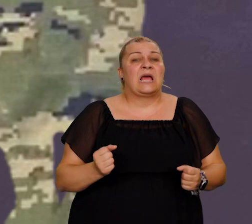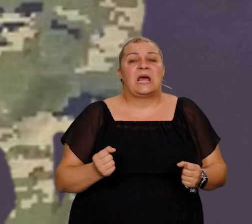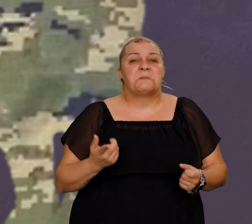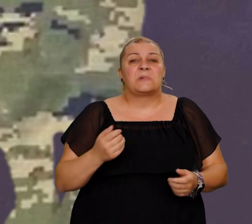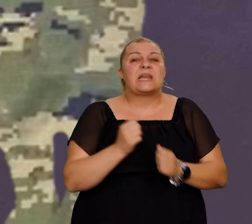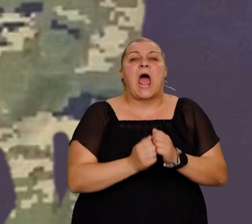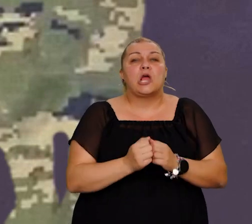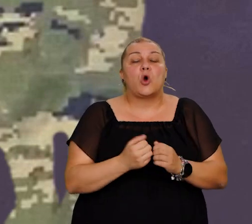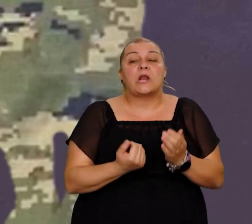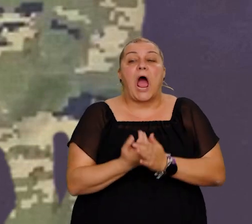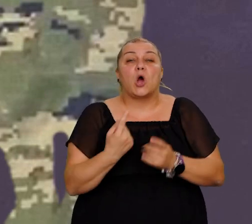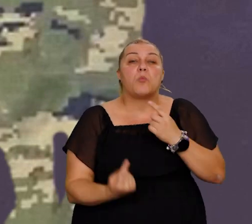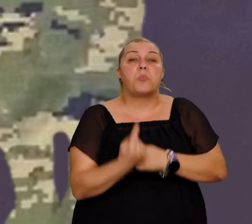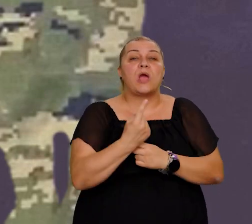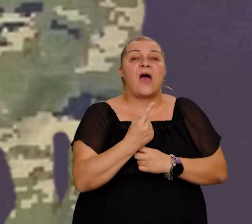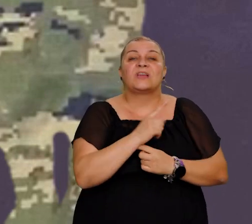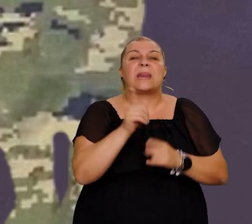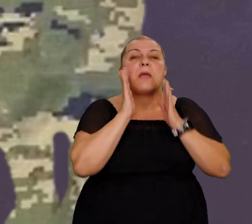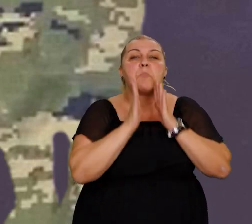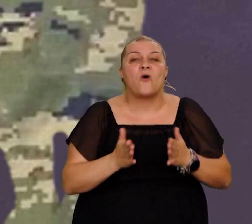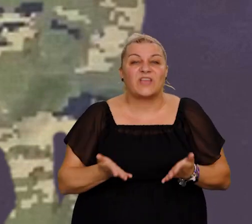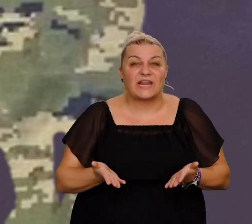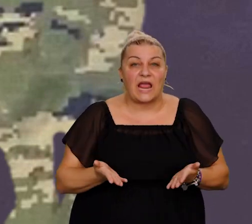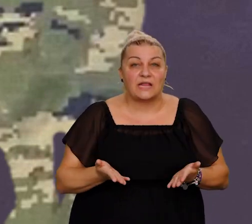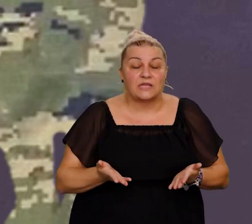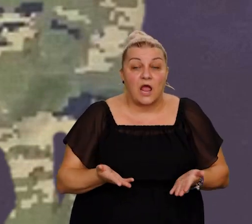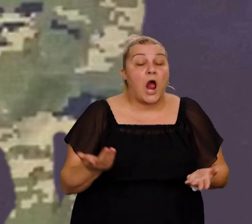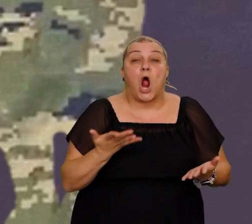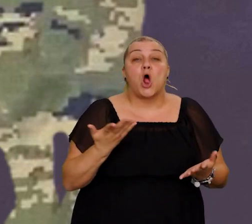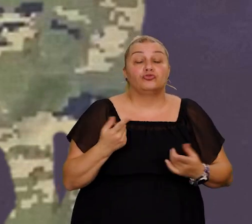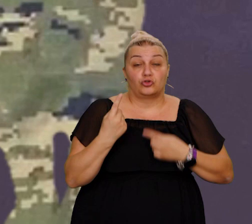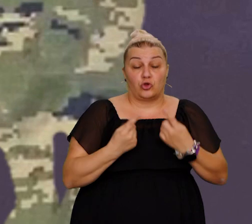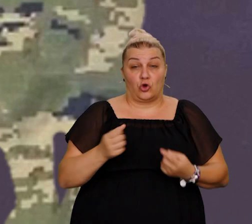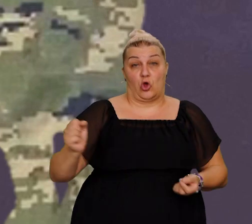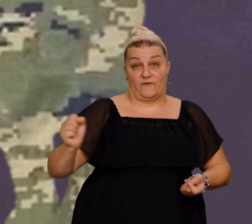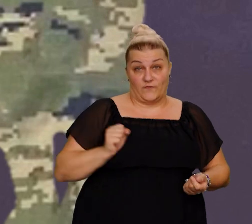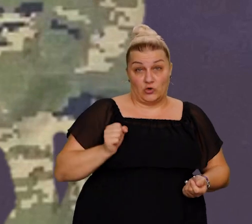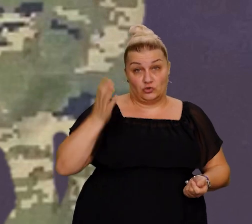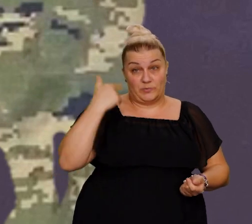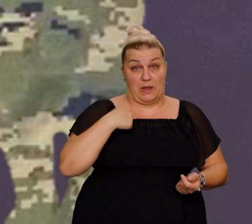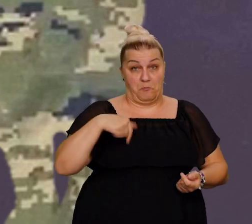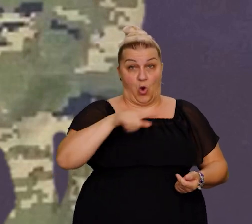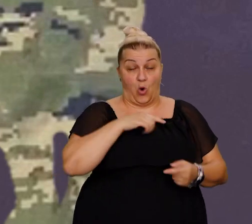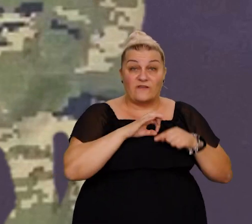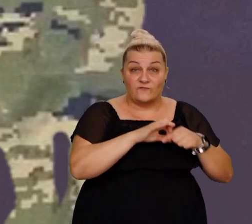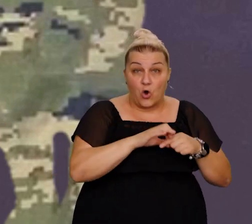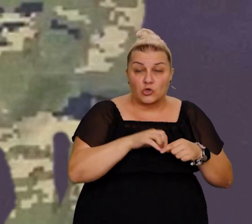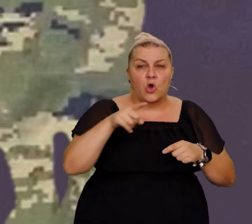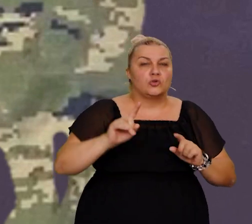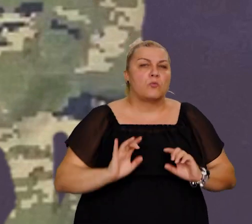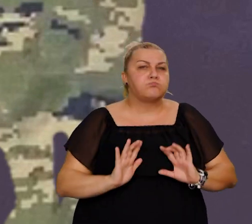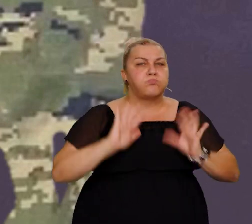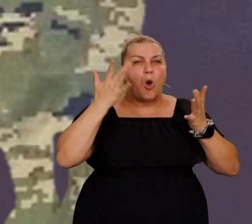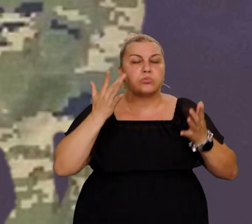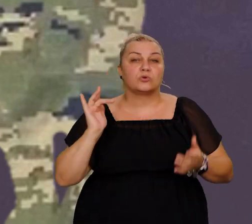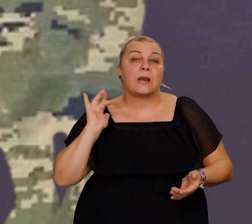Najgore je kad se pojavlja nepovjerenje. Međutim, šta se dogodilo? Vojnici koji su bili u mom vodu su se